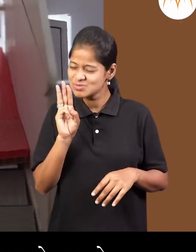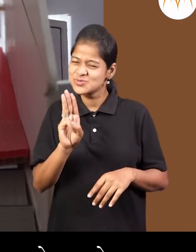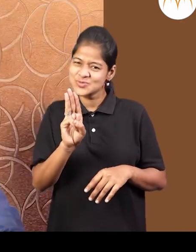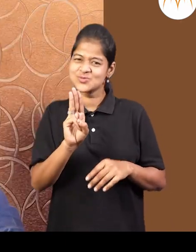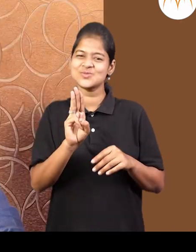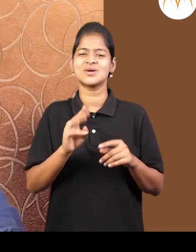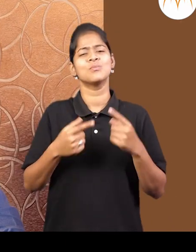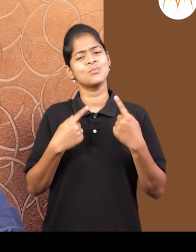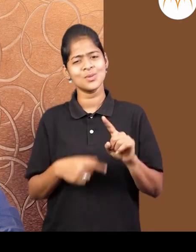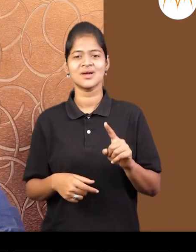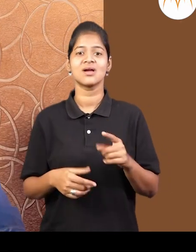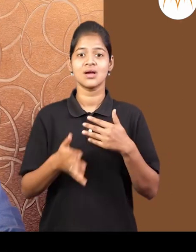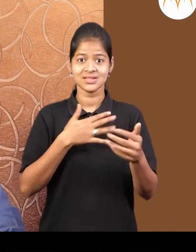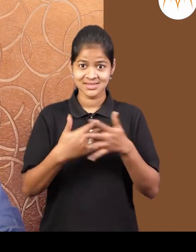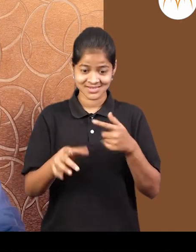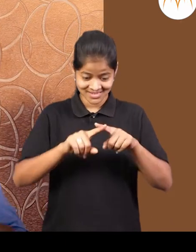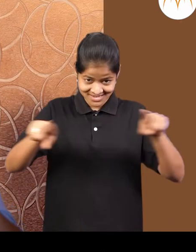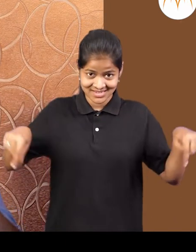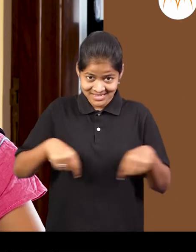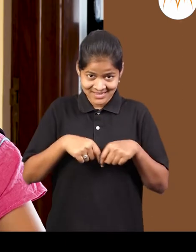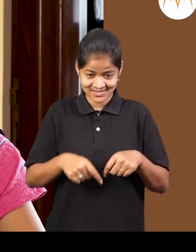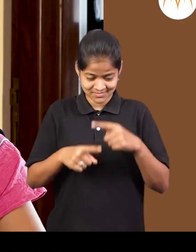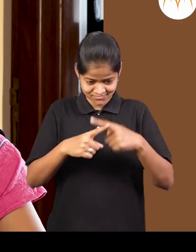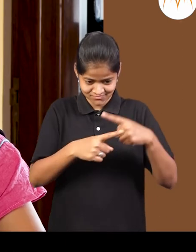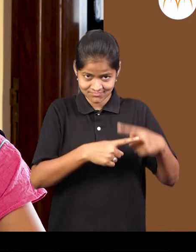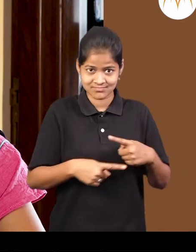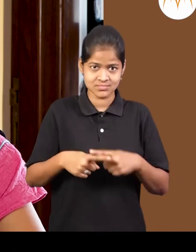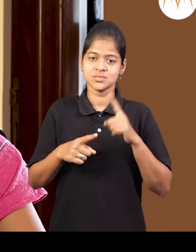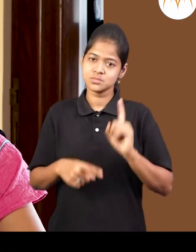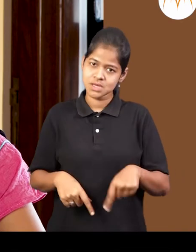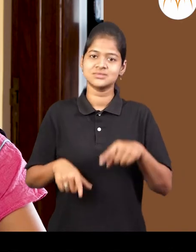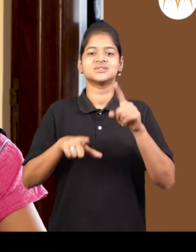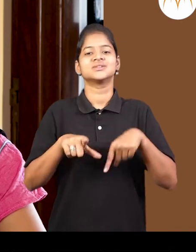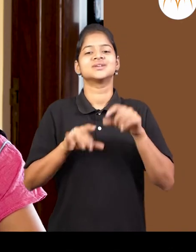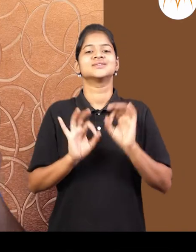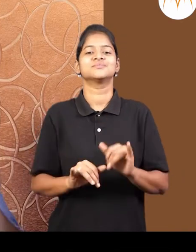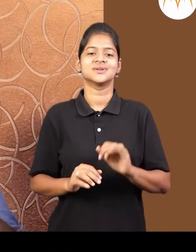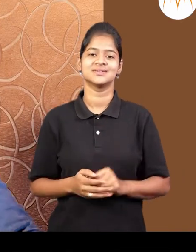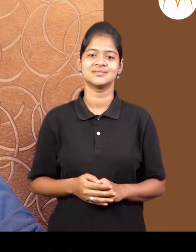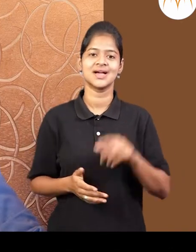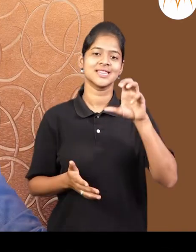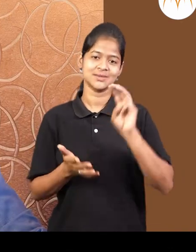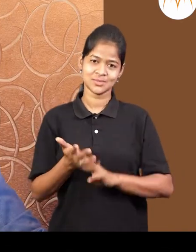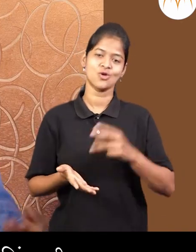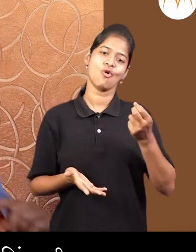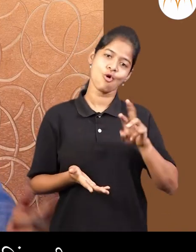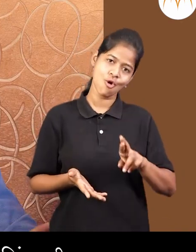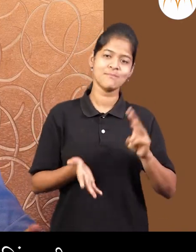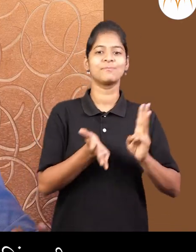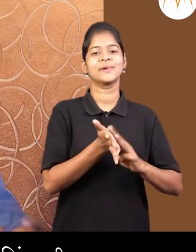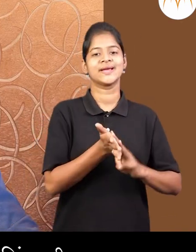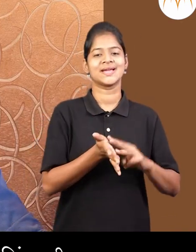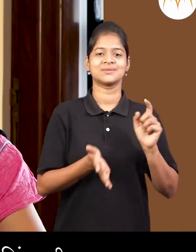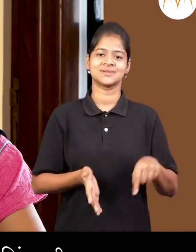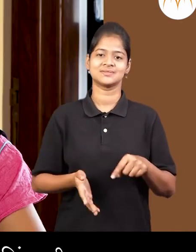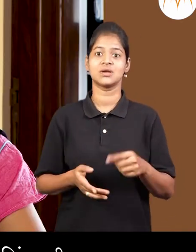मोठा आहे. बरोबर आहे. कुठल्याही पृष्ठभागाचं मापन करायचं असेल तर एकच प्रमाण वापरतात. जसं अंतर